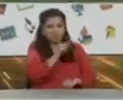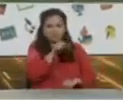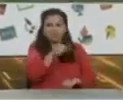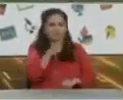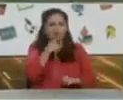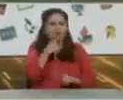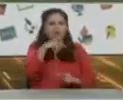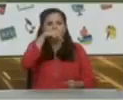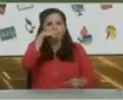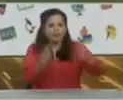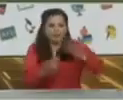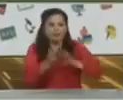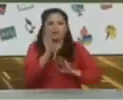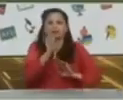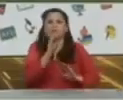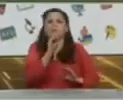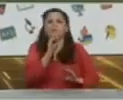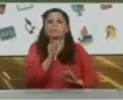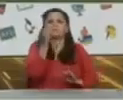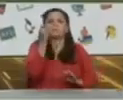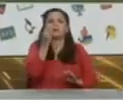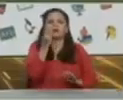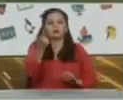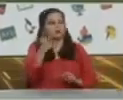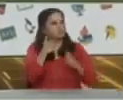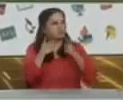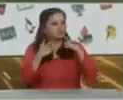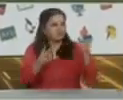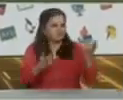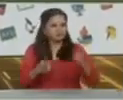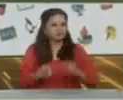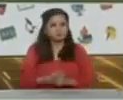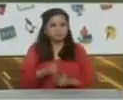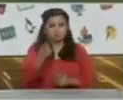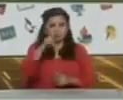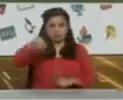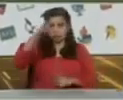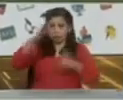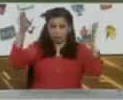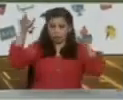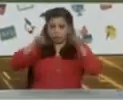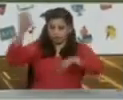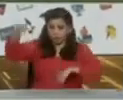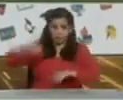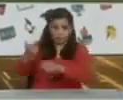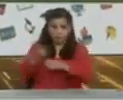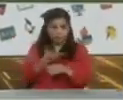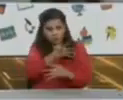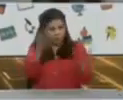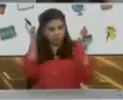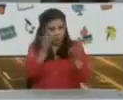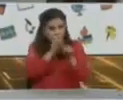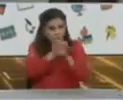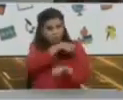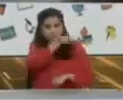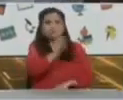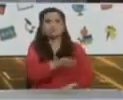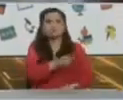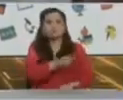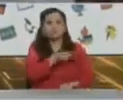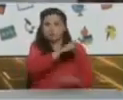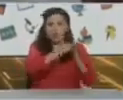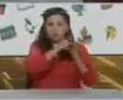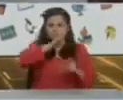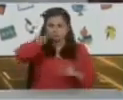बजाय क्या कहते हैं, देखो कल बहुत मेहमान आने वाले हैं, बहुत काम है, तुम घर बता